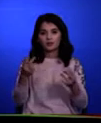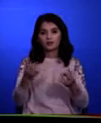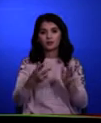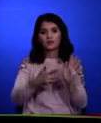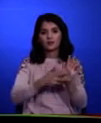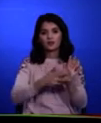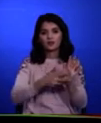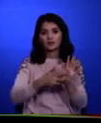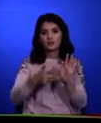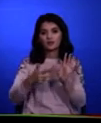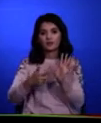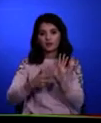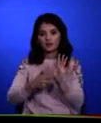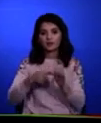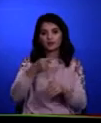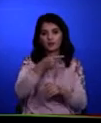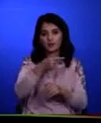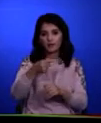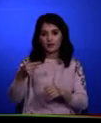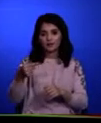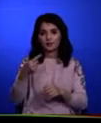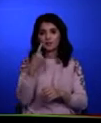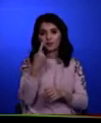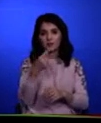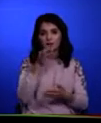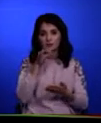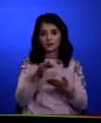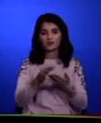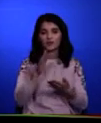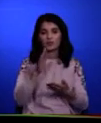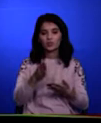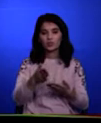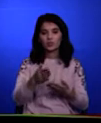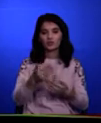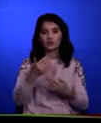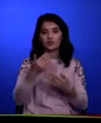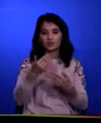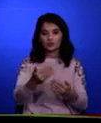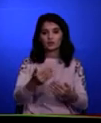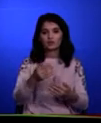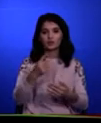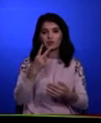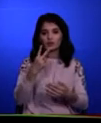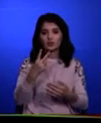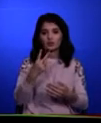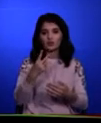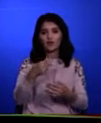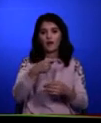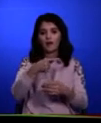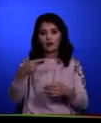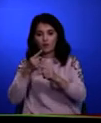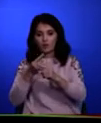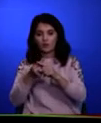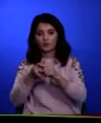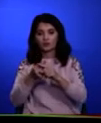dan 7 ning ayirmasi 1. Chiqqan 2ta ayirmamizni bir-biriga